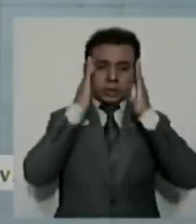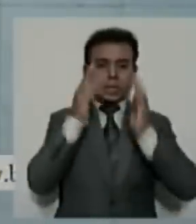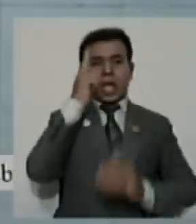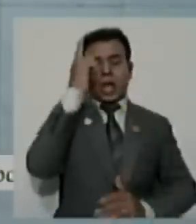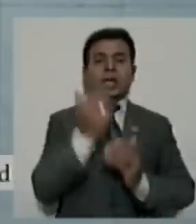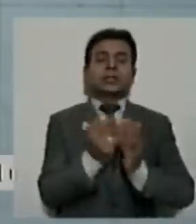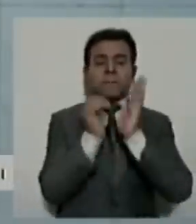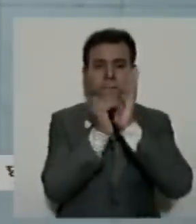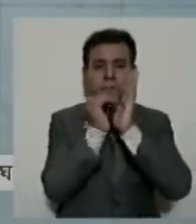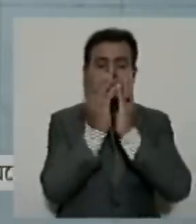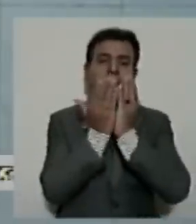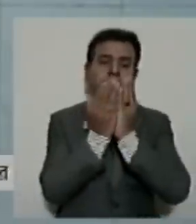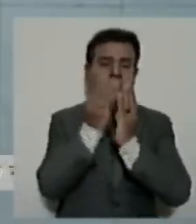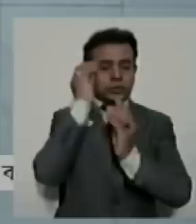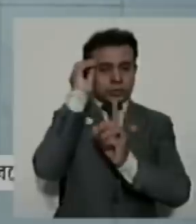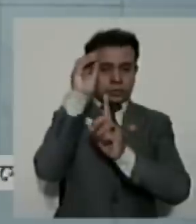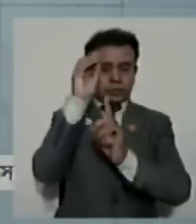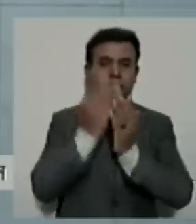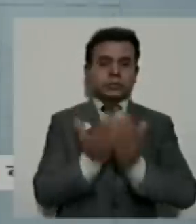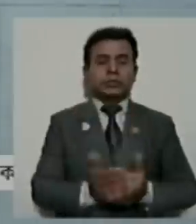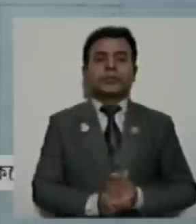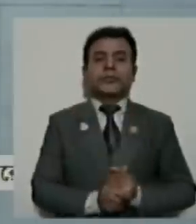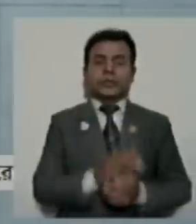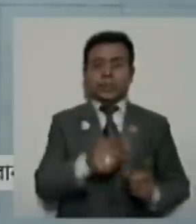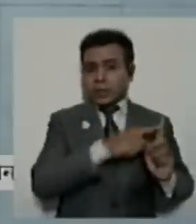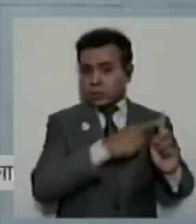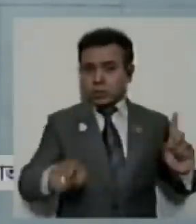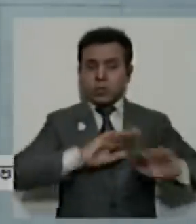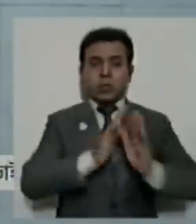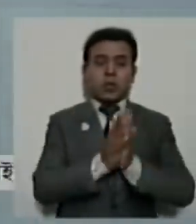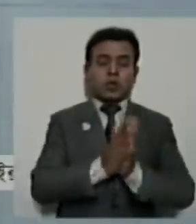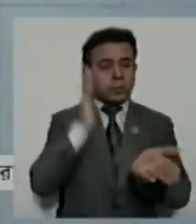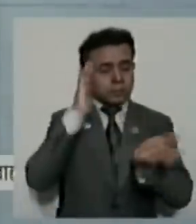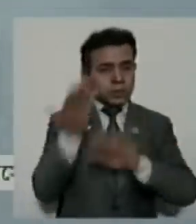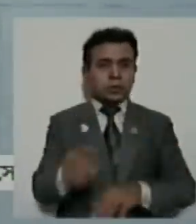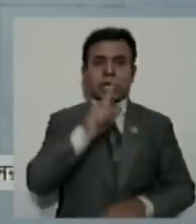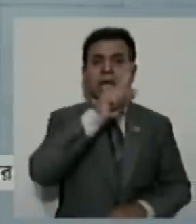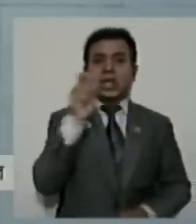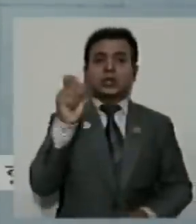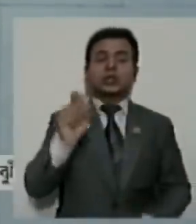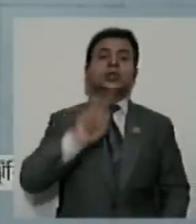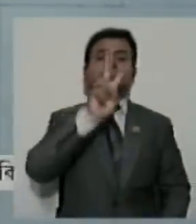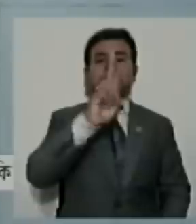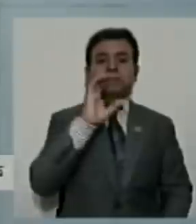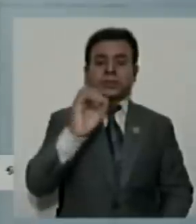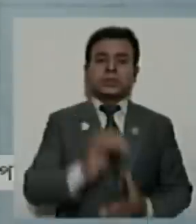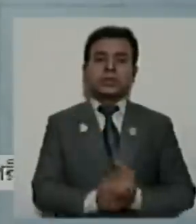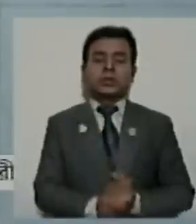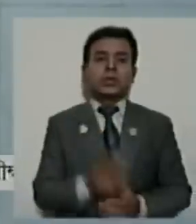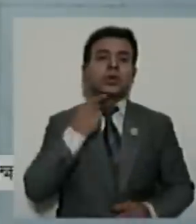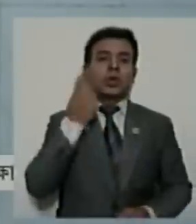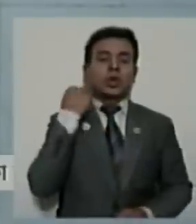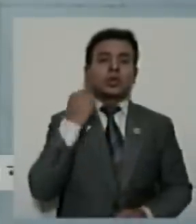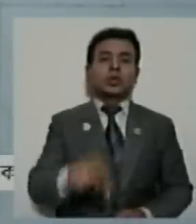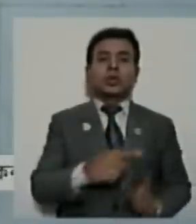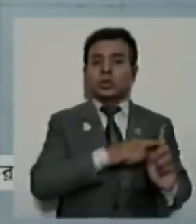5 জন এবং এ পর্যন্ত সুস্থ হয়েছেন 92 জন। এখানে একটি বিষয় আমি উল্লেখ করতে চাই, অনেকে প্রশ্ন করেন যে